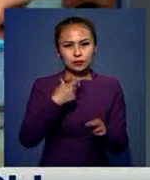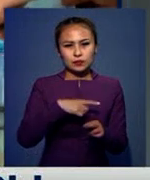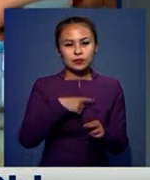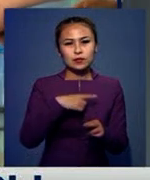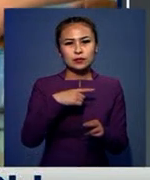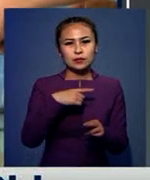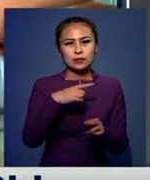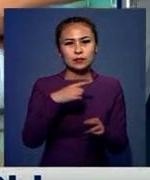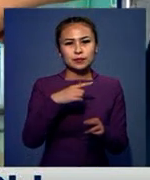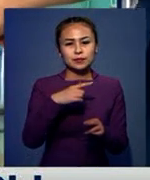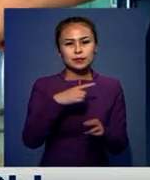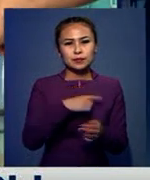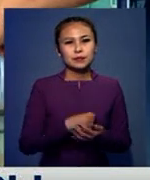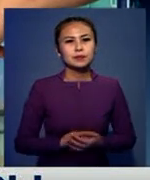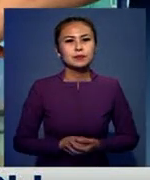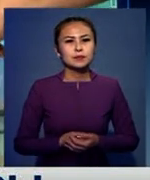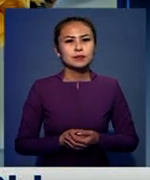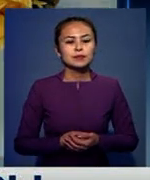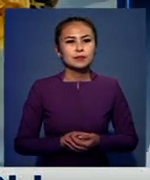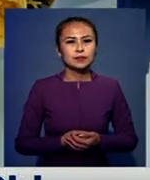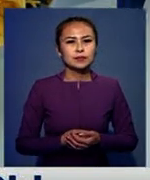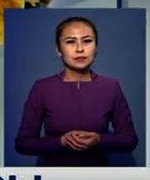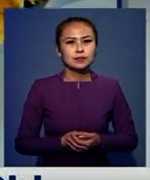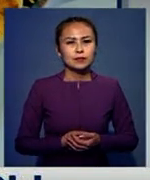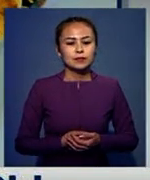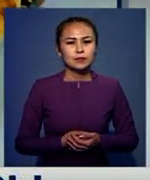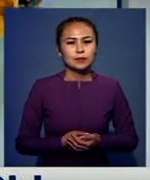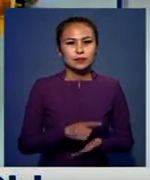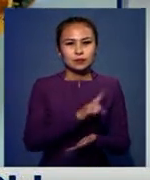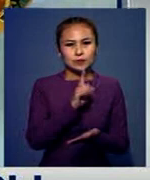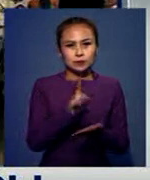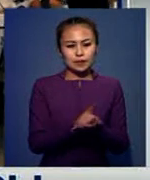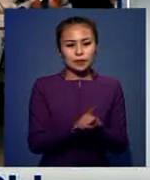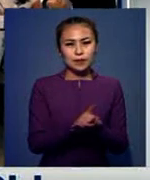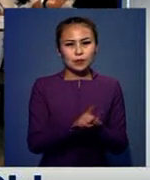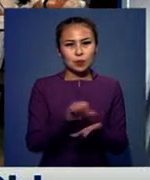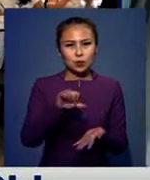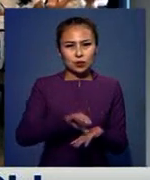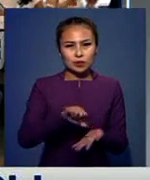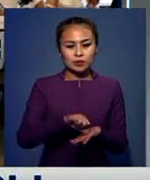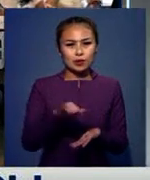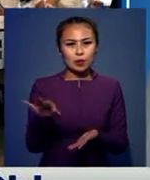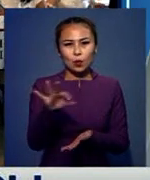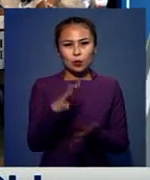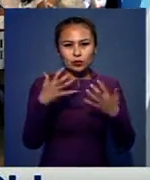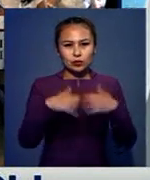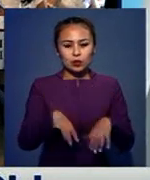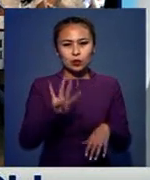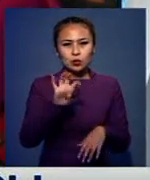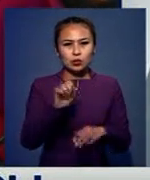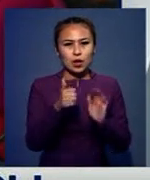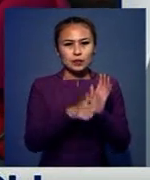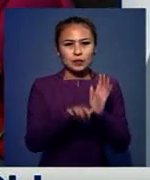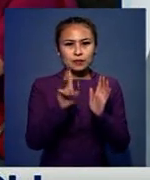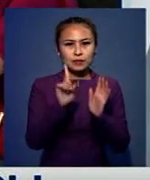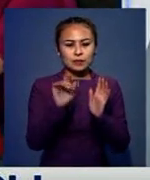өздерінің азаматтық жаңағы құқығын пайдаланып дауыстарын беріп жатыр. Айта кету керек, облыс бойынша 461